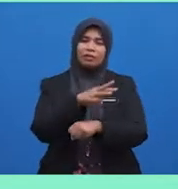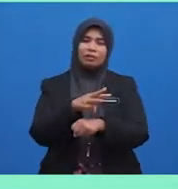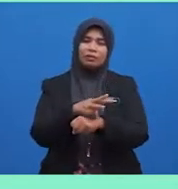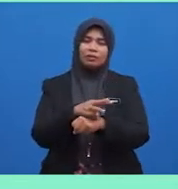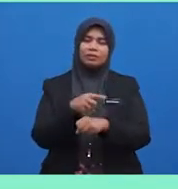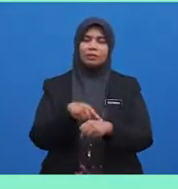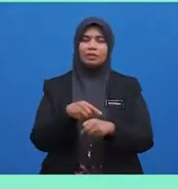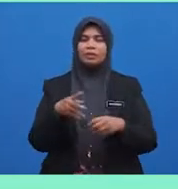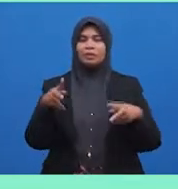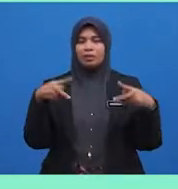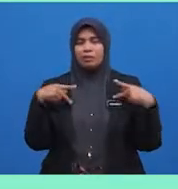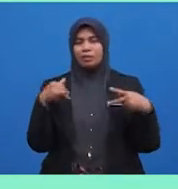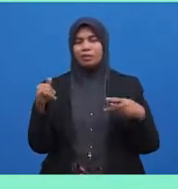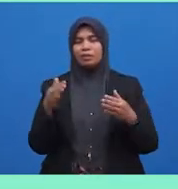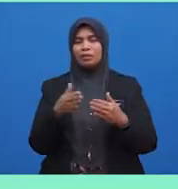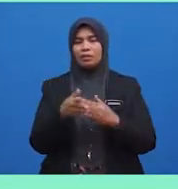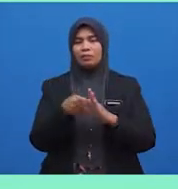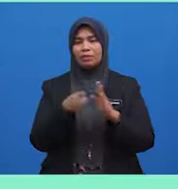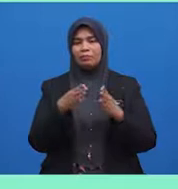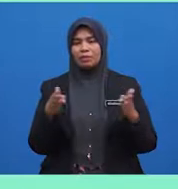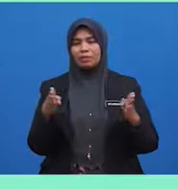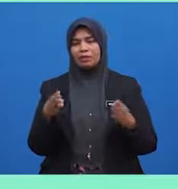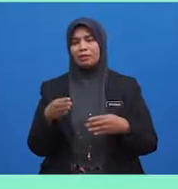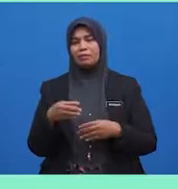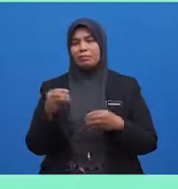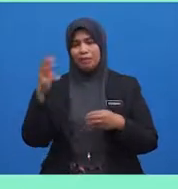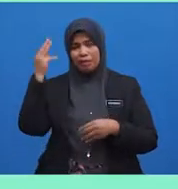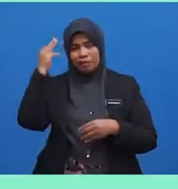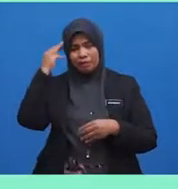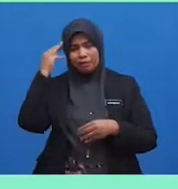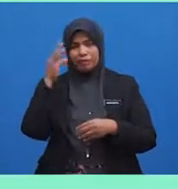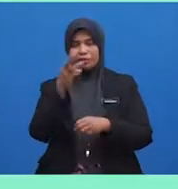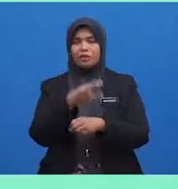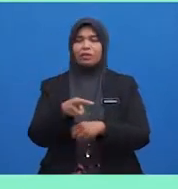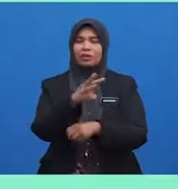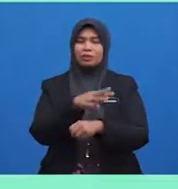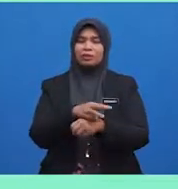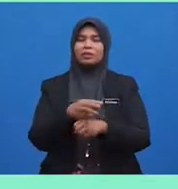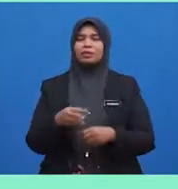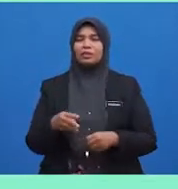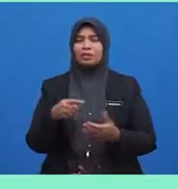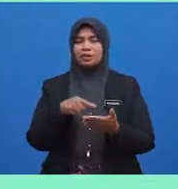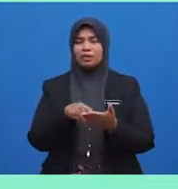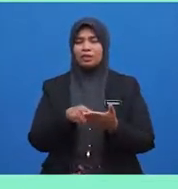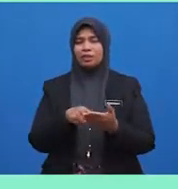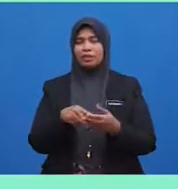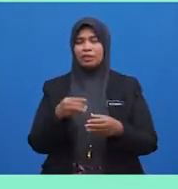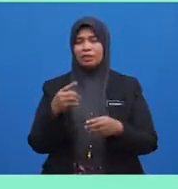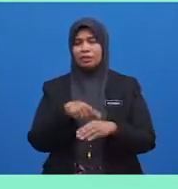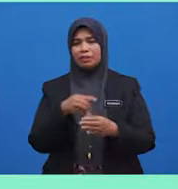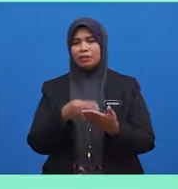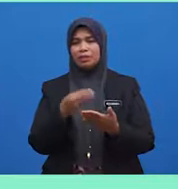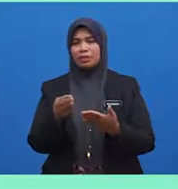oleh pembesar Melayu sebagai kawasan pegangan. Kawasan pegangan ini diperoleh melalui surat tauliah